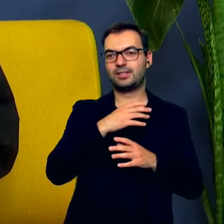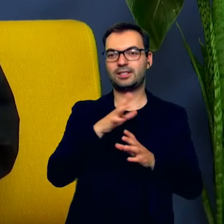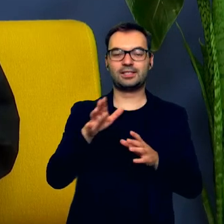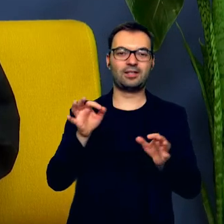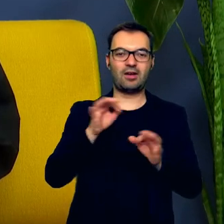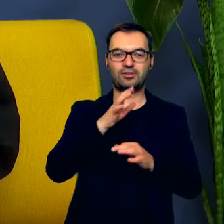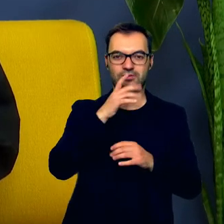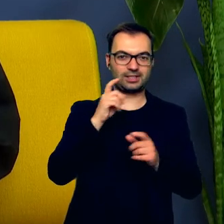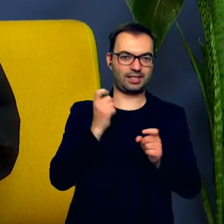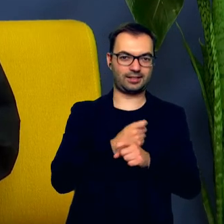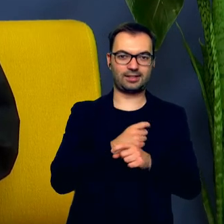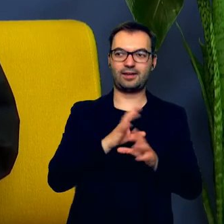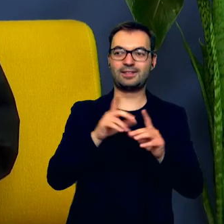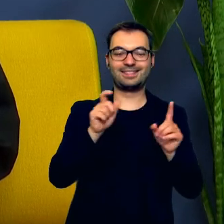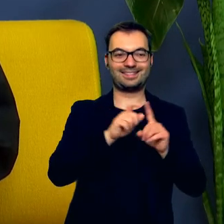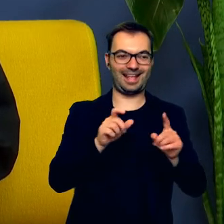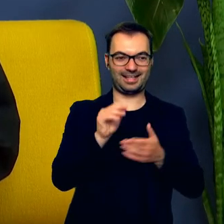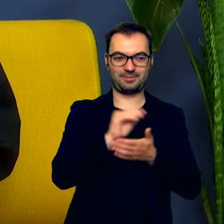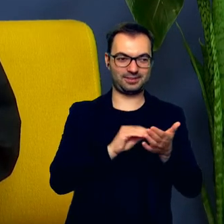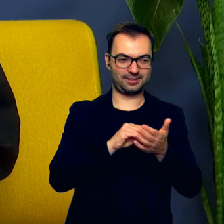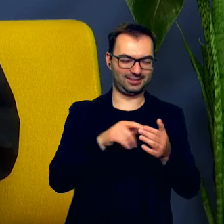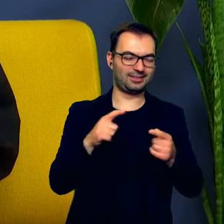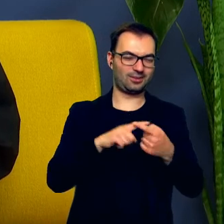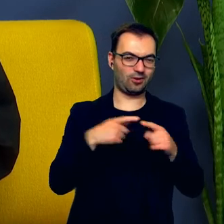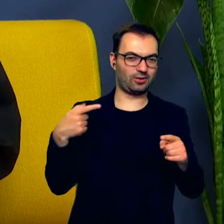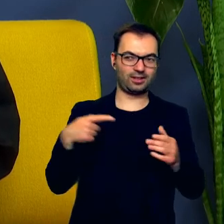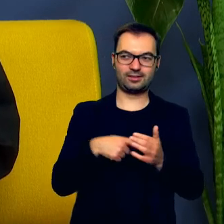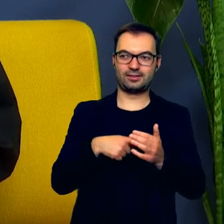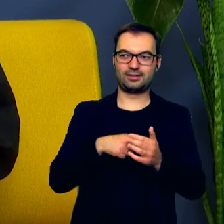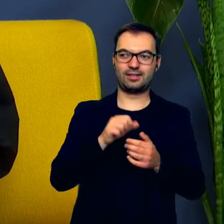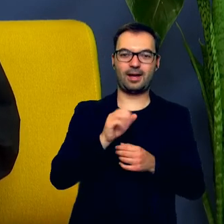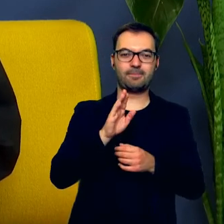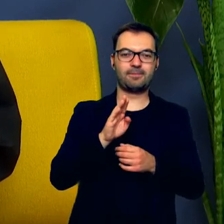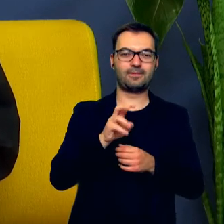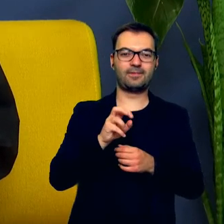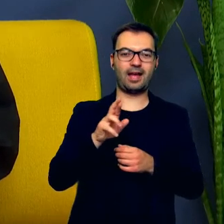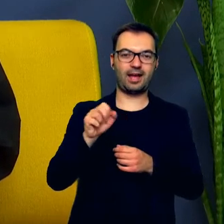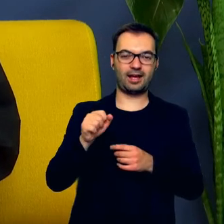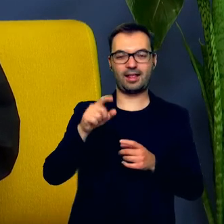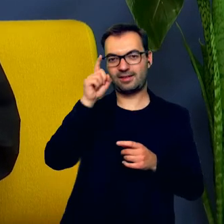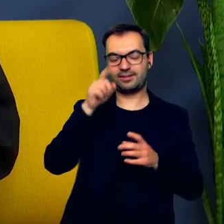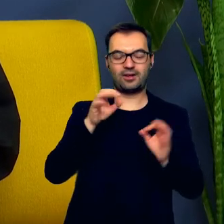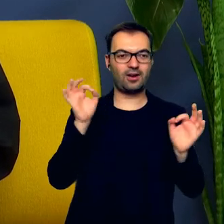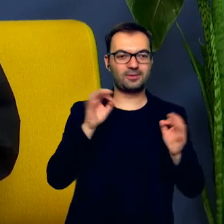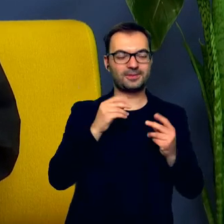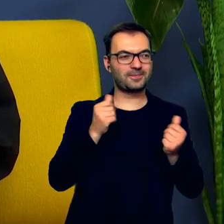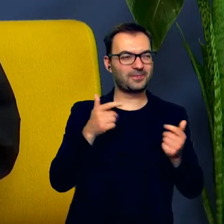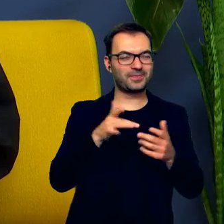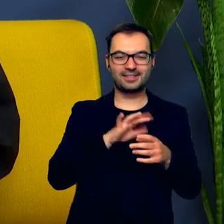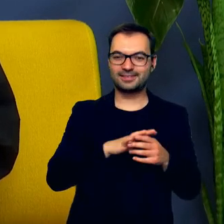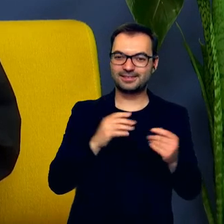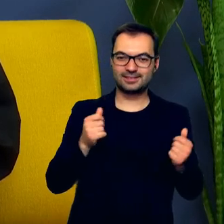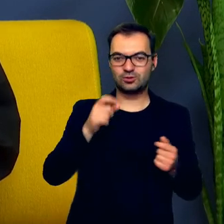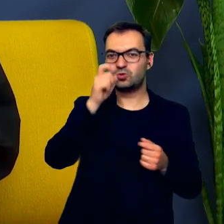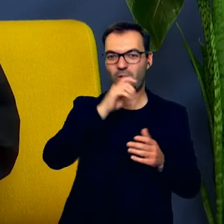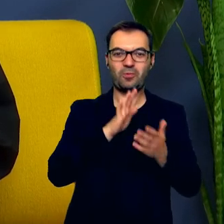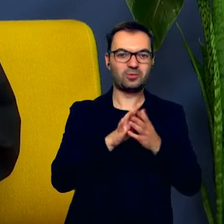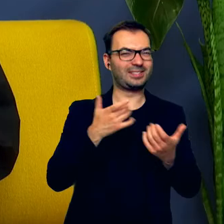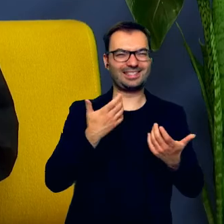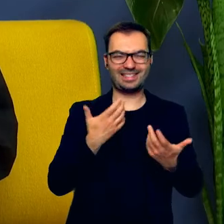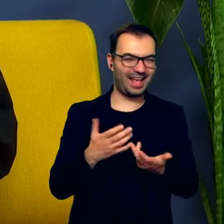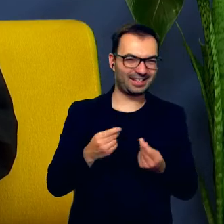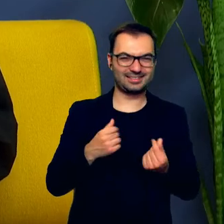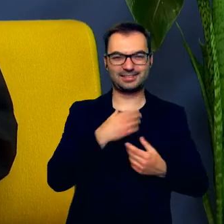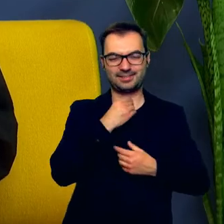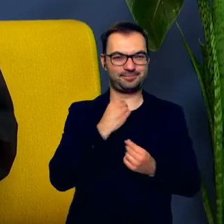zażydzonym kraju. Wszystkie te zdania, które pan pisze w kontekście Abwehry, w kontekście Niemców, one ociekają takim złem, taką